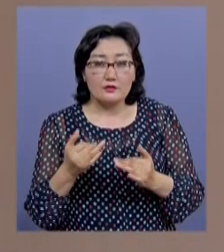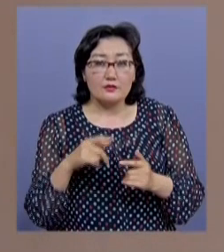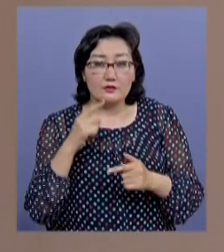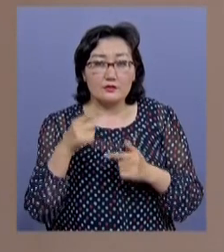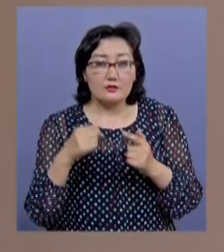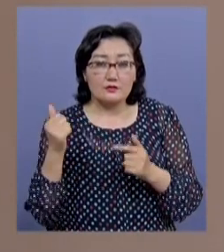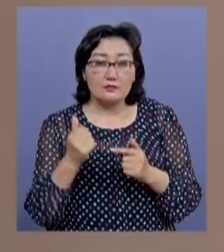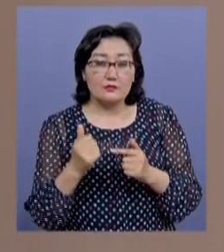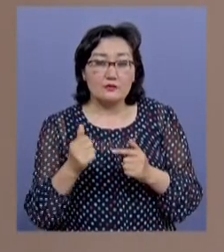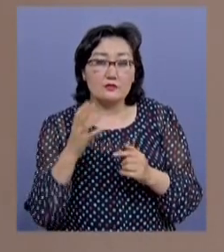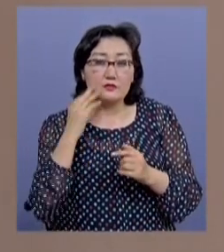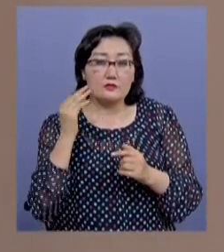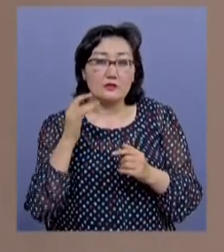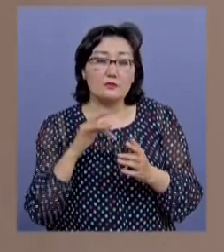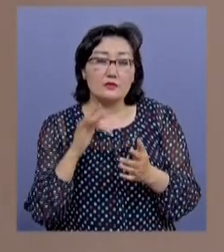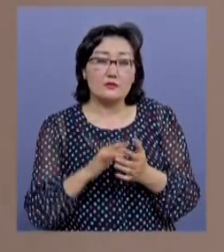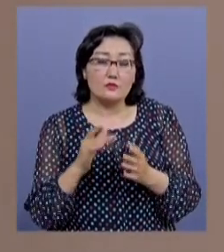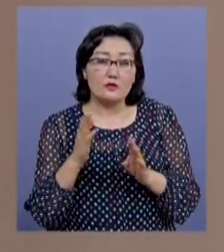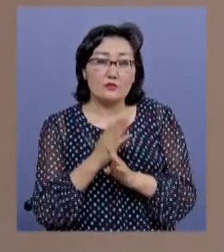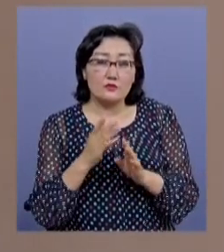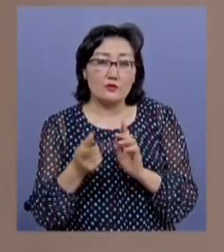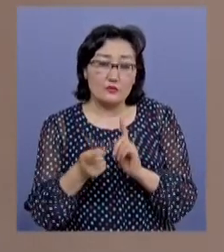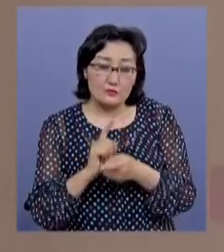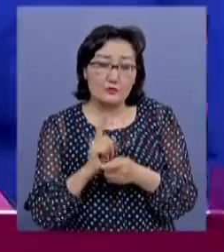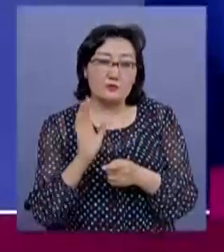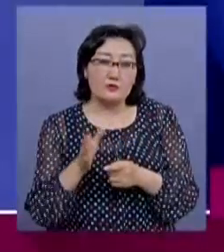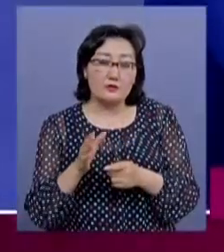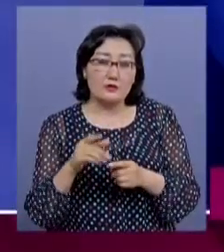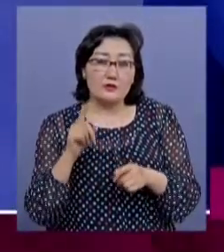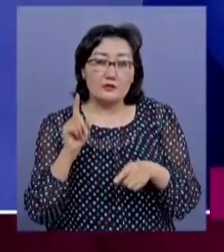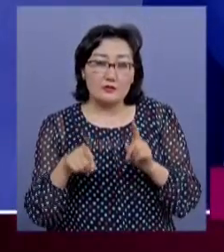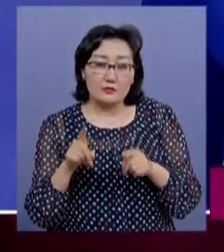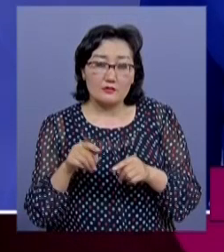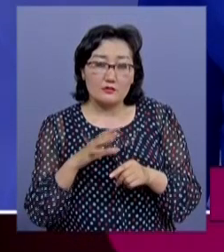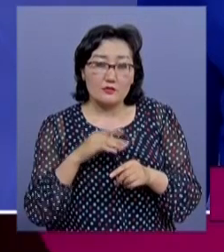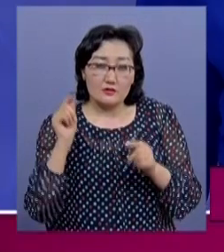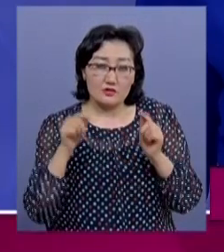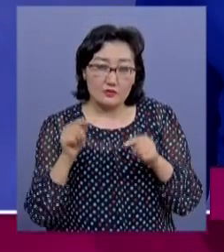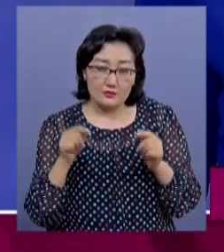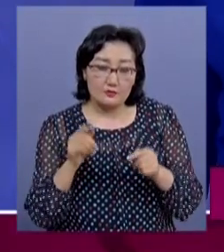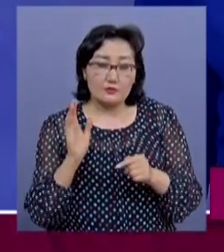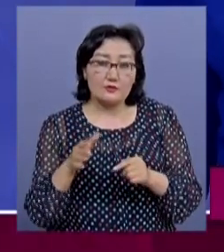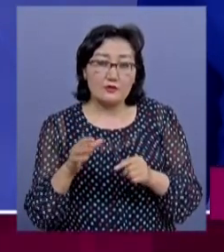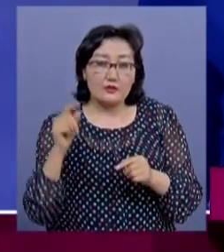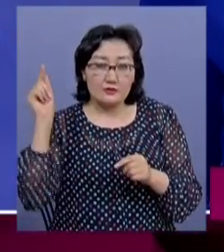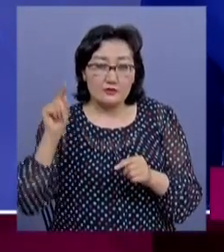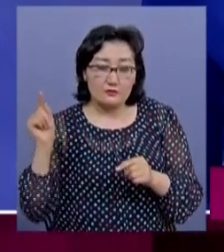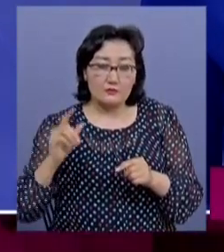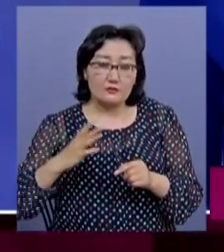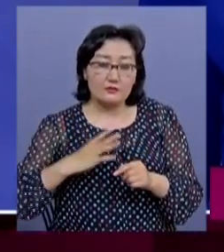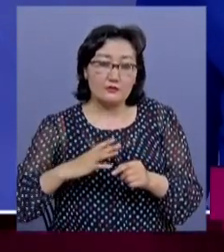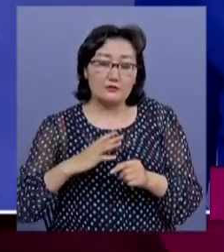Келесі апта Алматы қаласында ауа райы ауыспалы болады. Кей уақыттарда жаңбыр жауады, найзағай